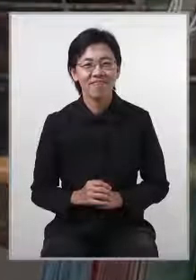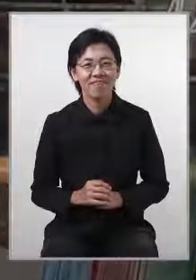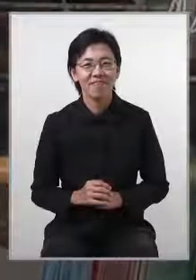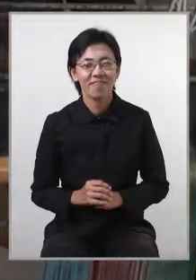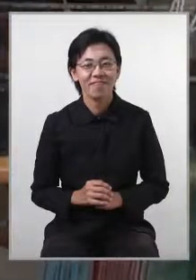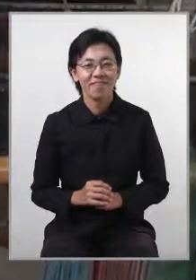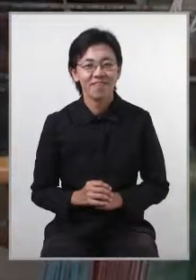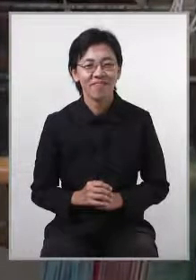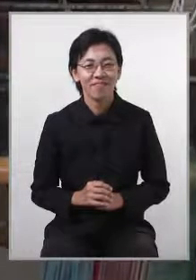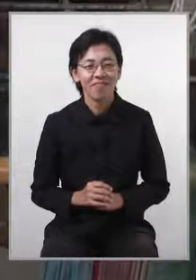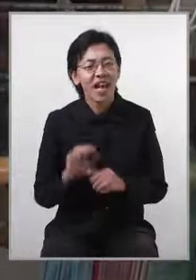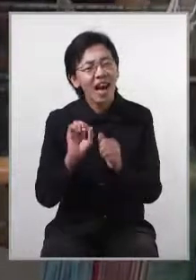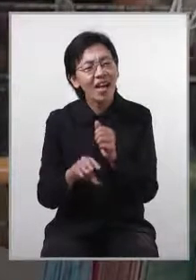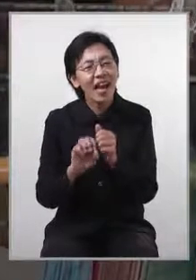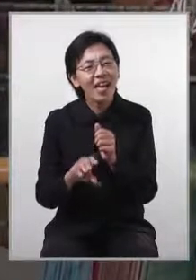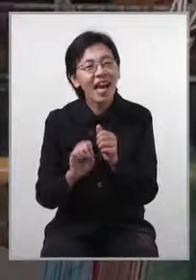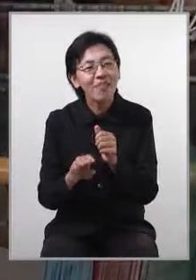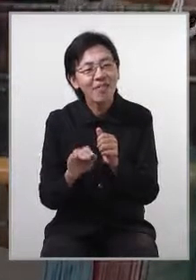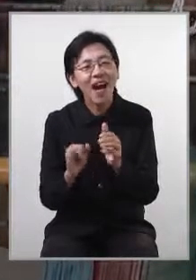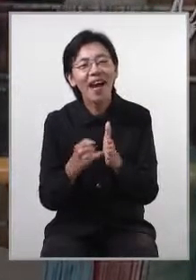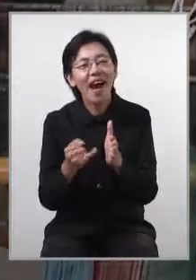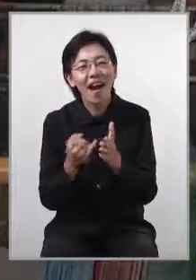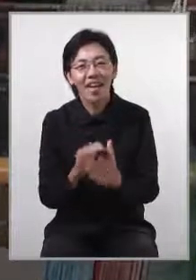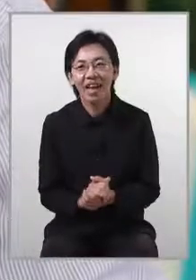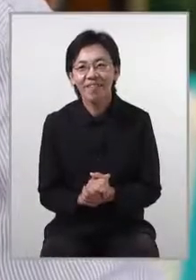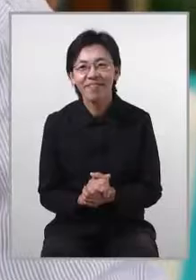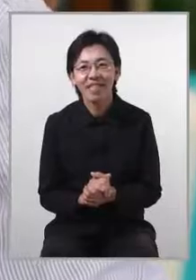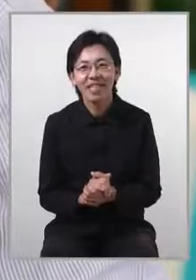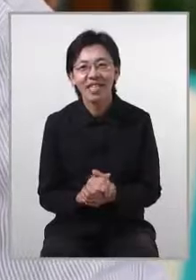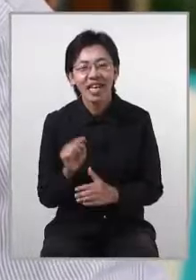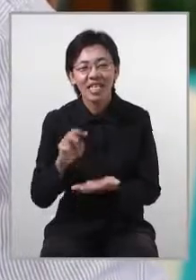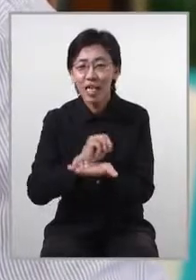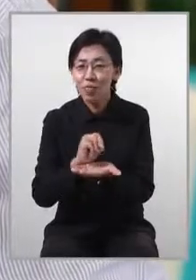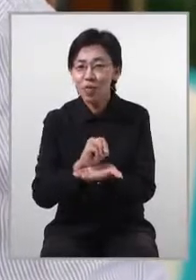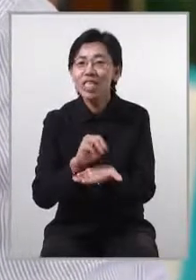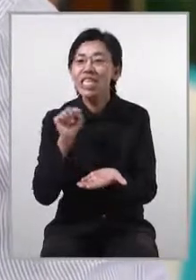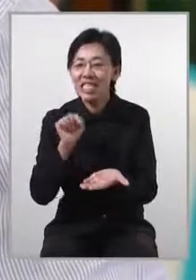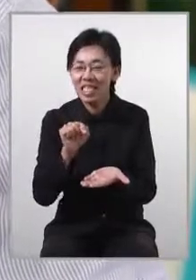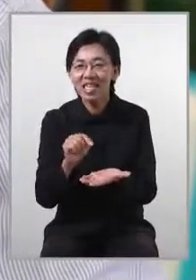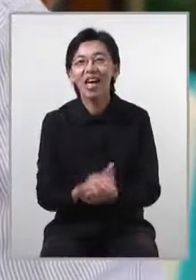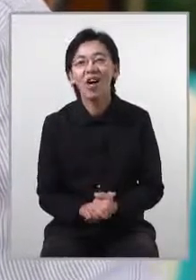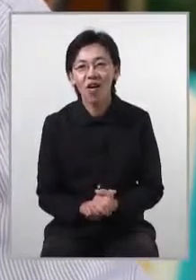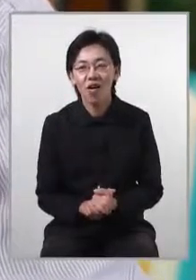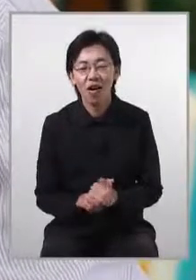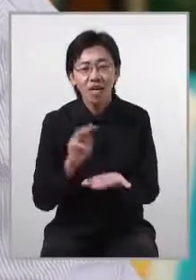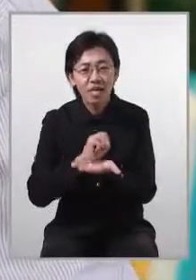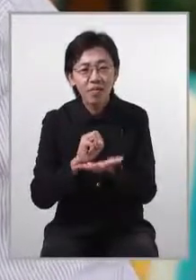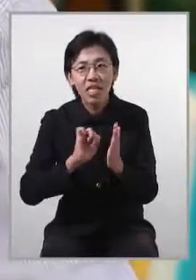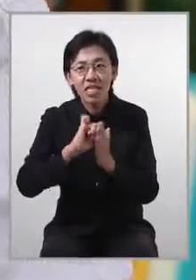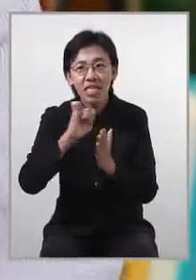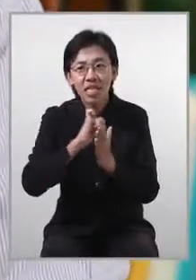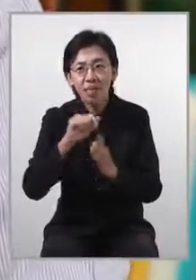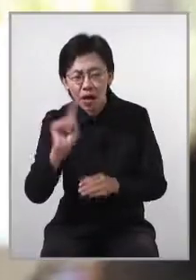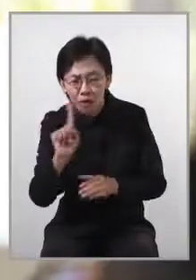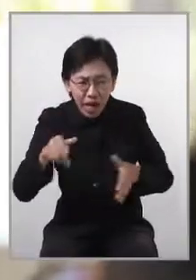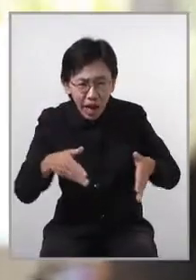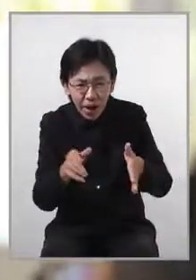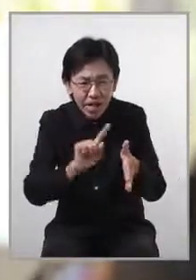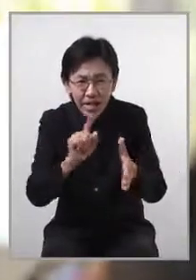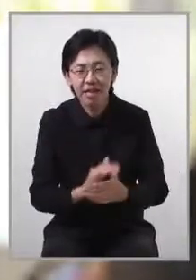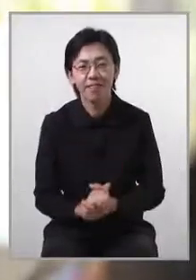ถ้าจะแนะนำสั้นๆง่ายๆว่ามาหาที่มูลนิธิบ้านสมานใจเนี่ยจังหวัดเชียงใหม่จะอยู่แถวไหนยังไงครับ